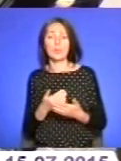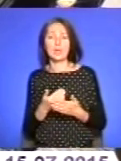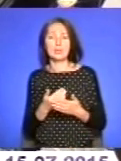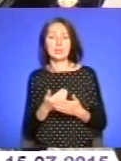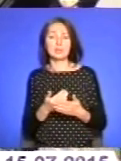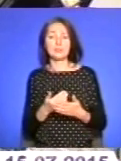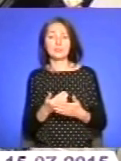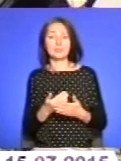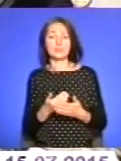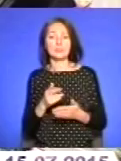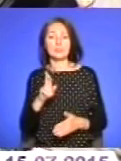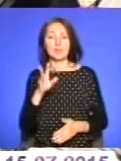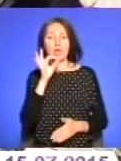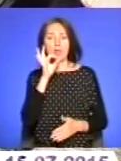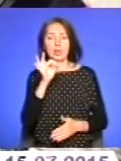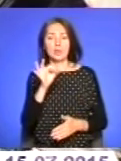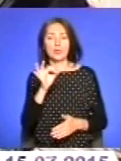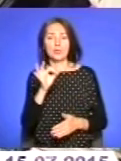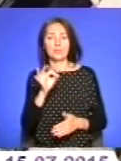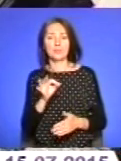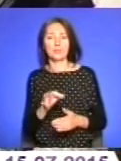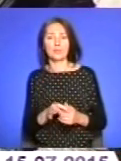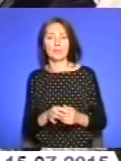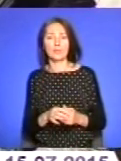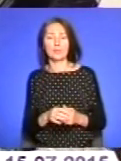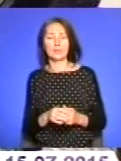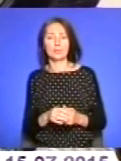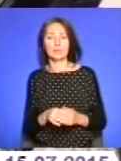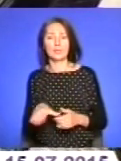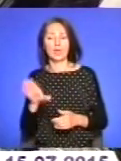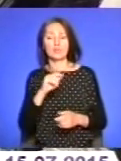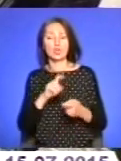як кажуть, всі долучаємося до тої справи.